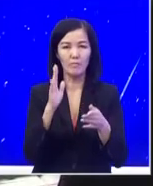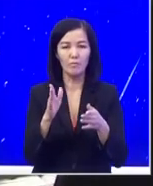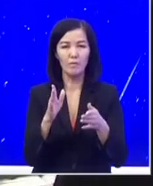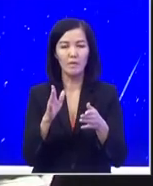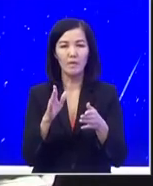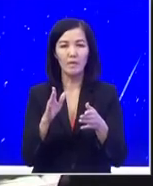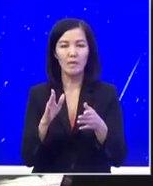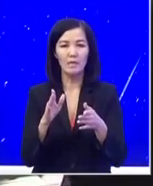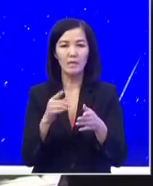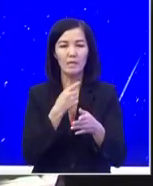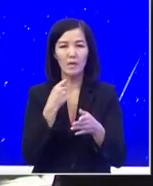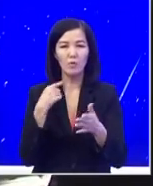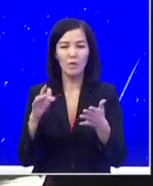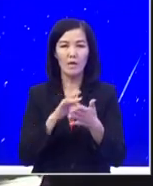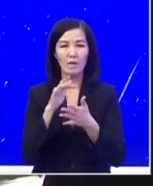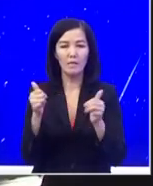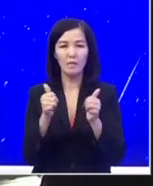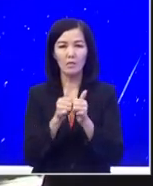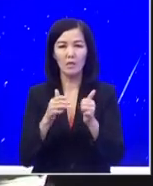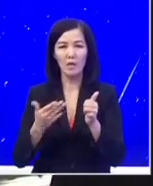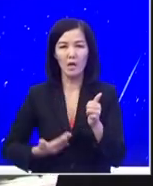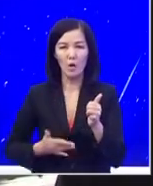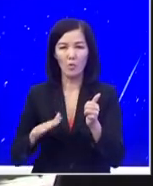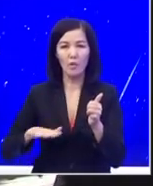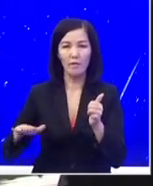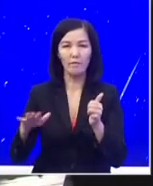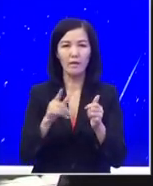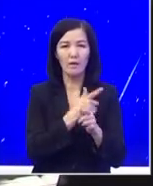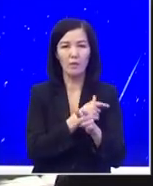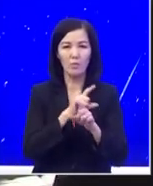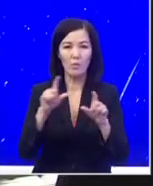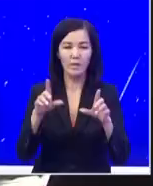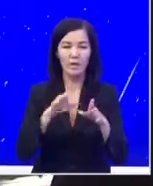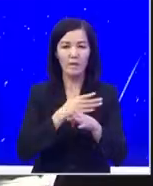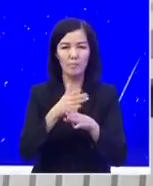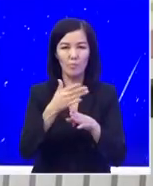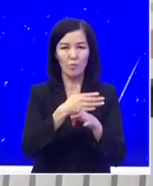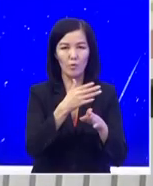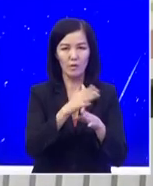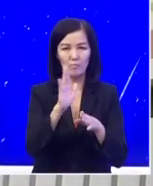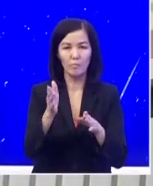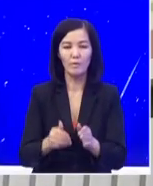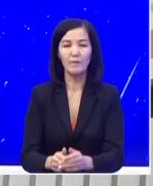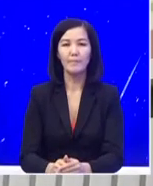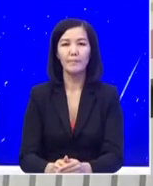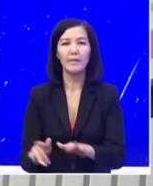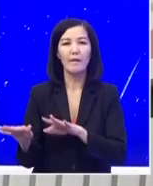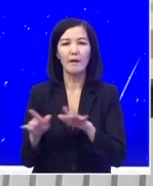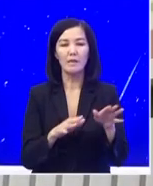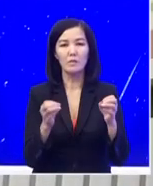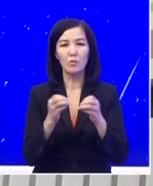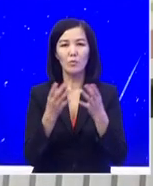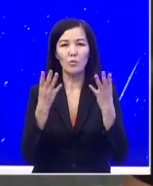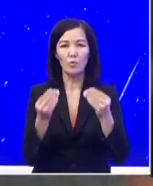келгеннен кейін осы Талдықорған қаласының жанындағы аудандарға оны енді біздің штабта бөліп, соны таратамыз. Акциямыз 10 күні